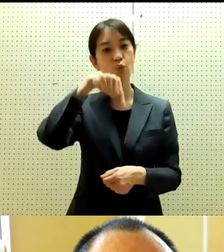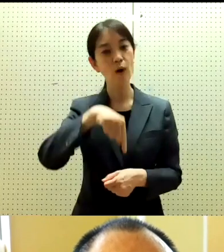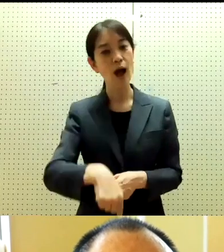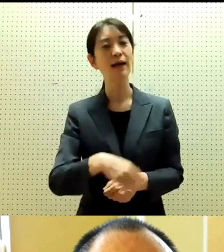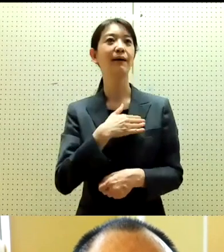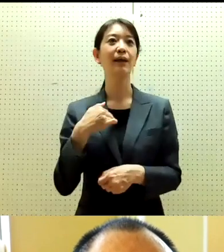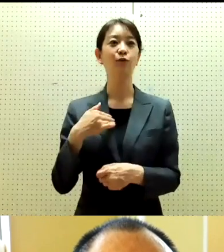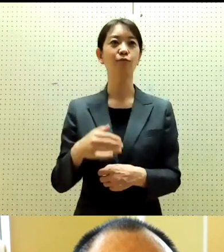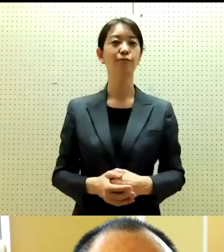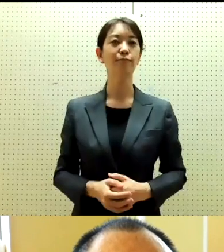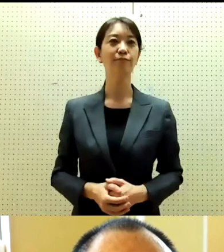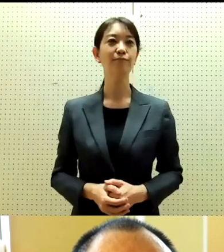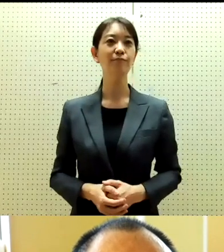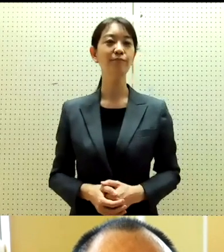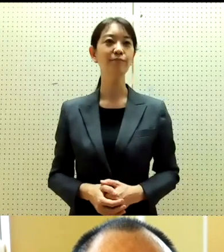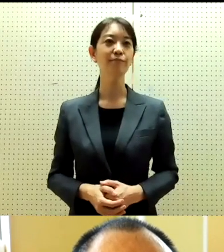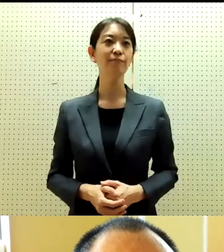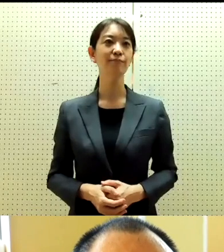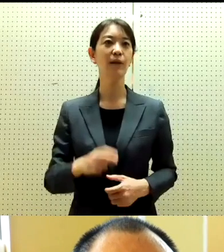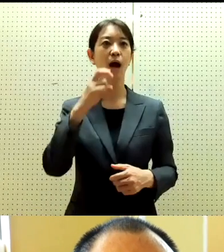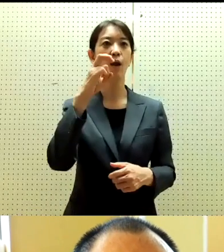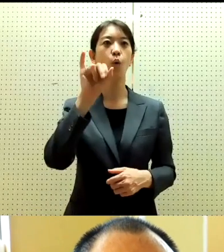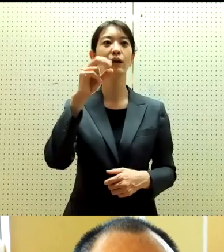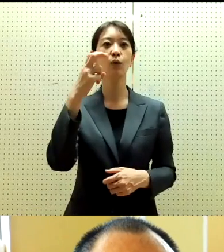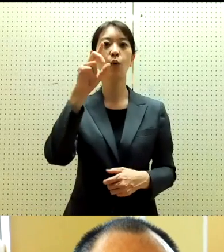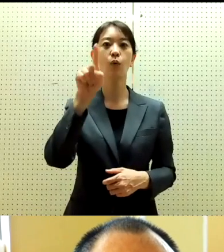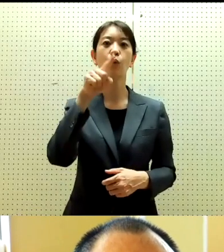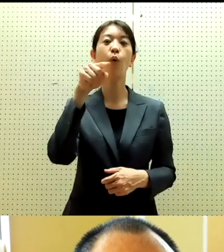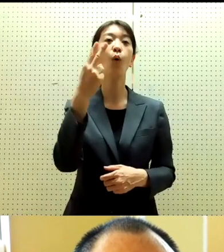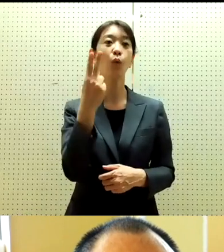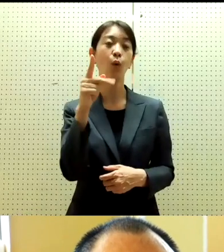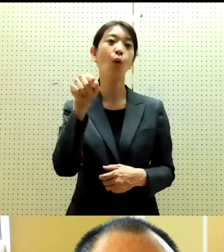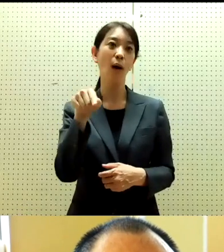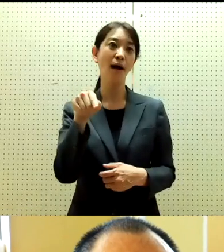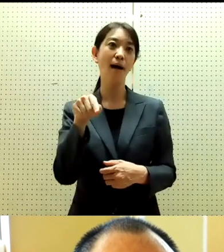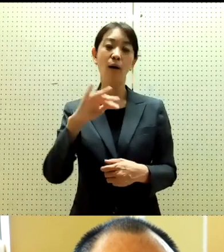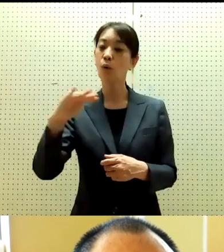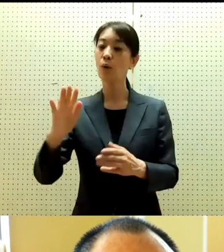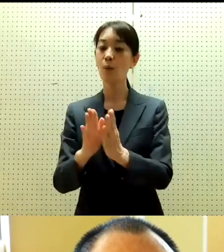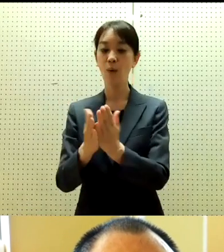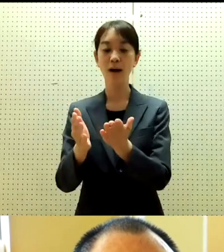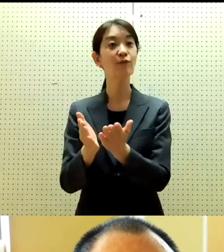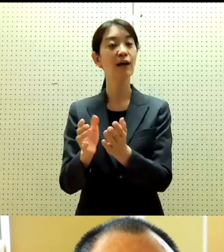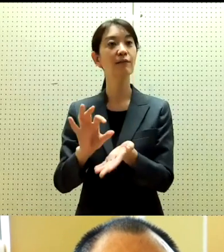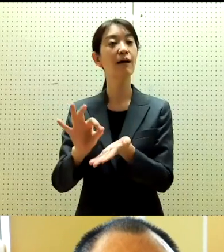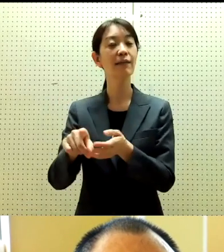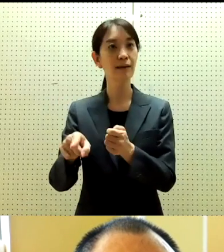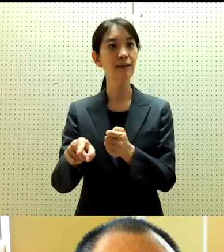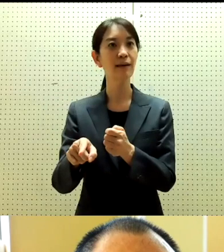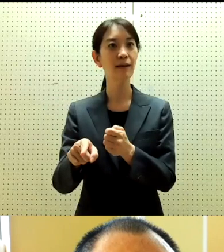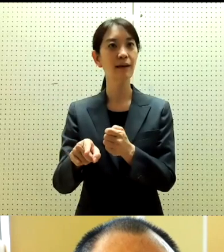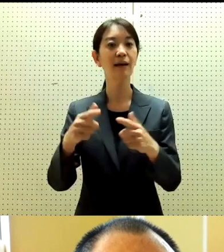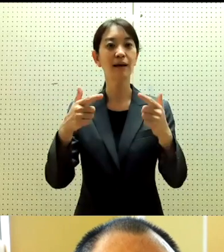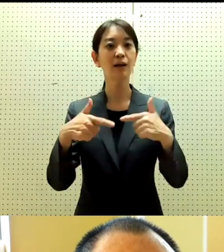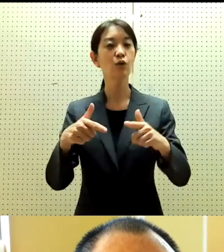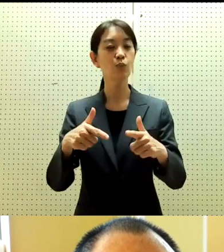。でロイロノートなんですけれどもあの子どもが使っていてあの日頃感じていることなんですけれど